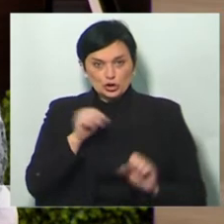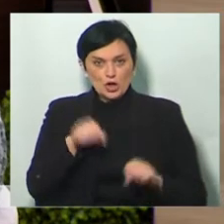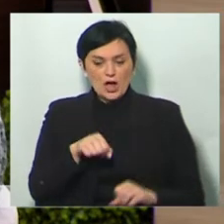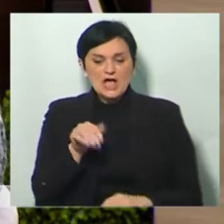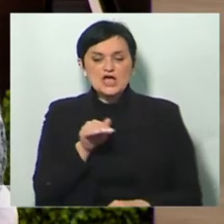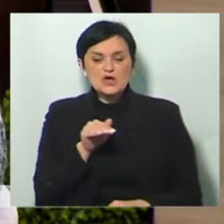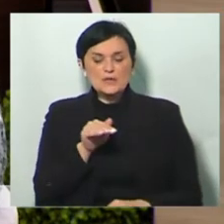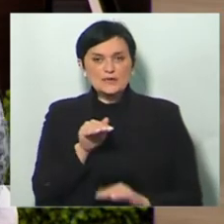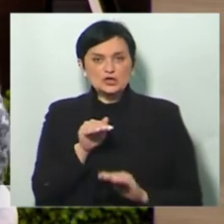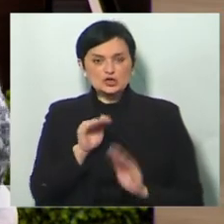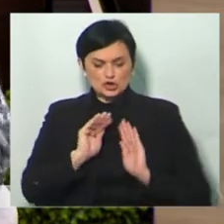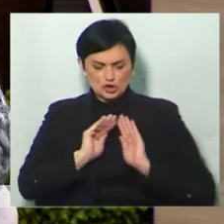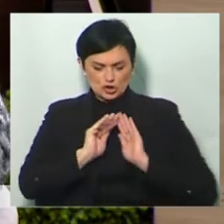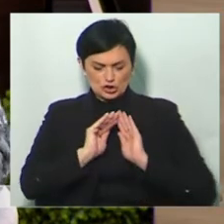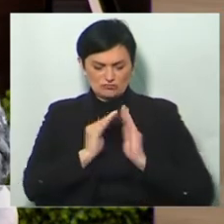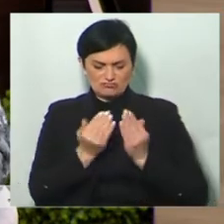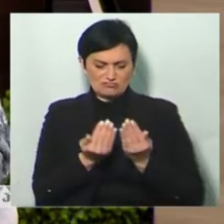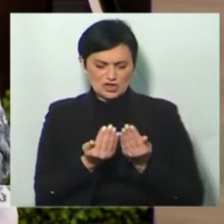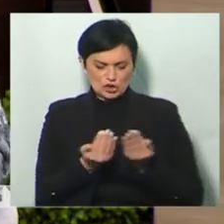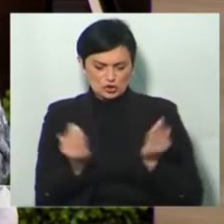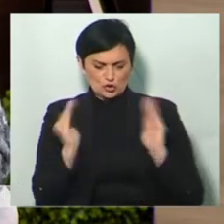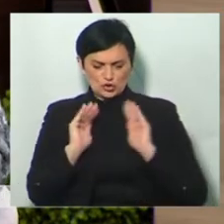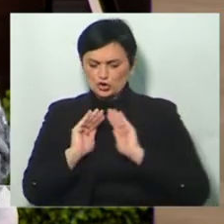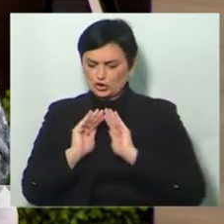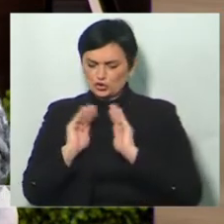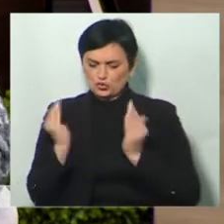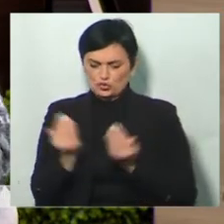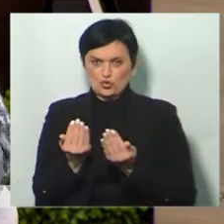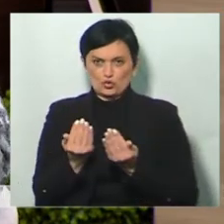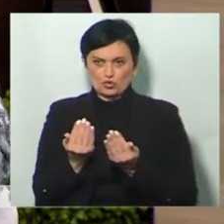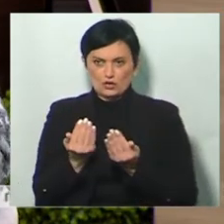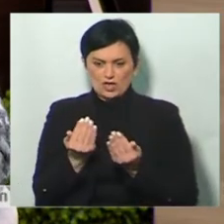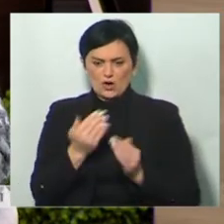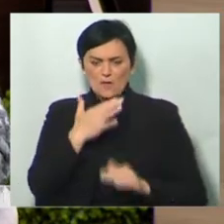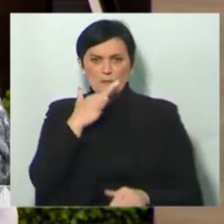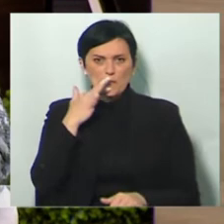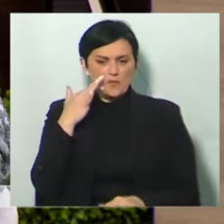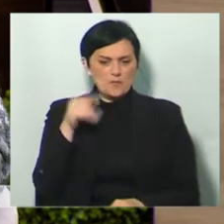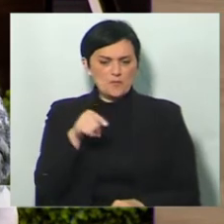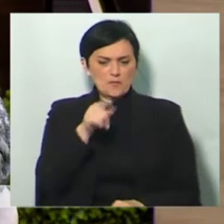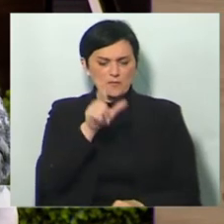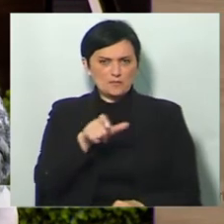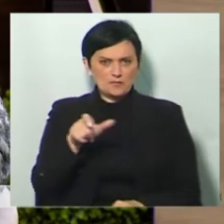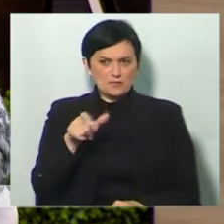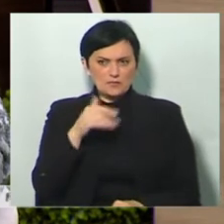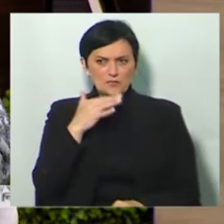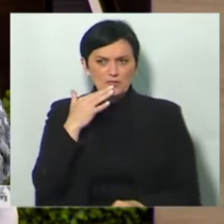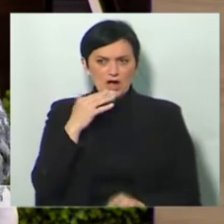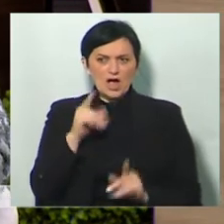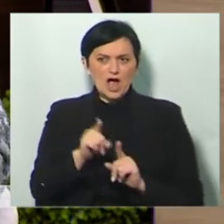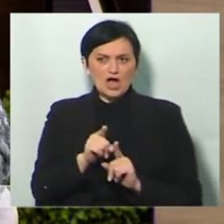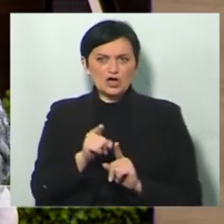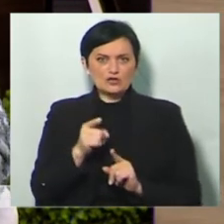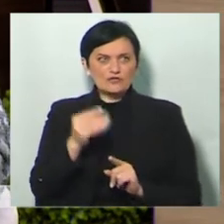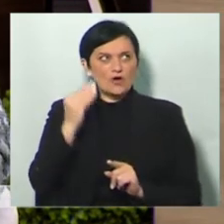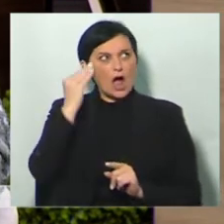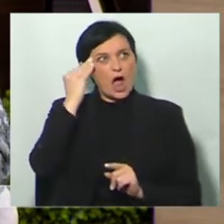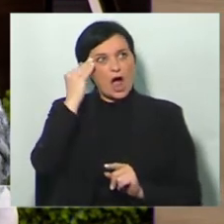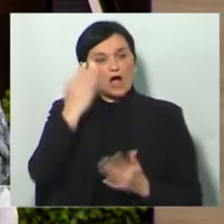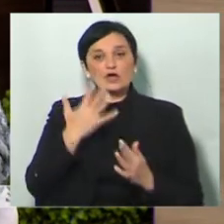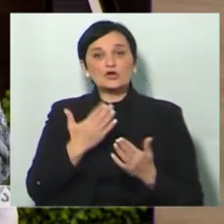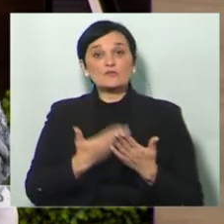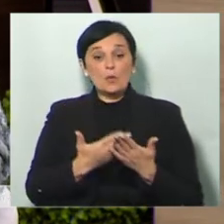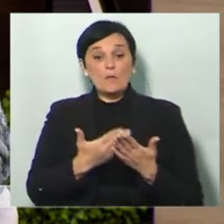ხო, იზოლაციური, რომელიც ბევრმა ერთგვარად ძალიან დრამატულად აღვიქვით